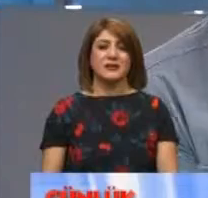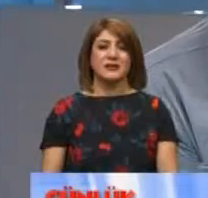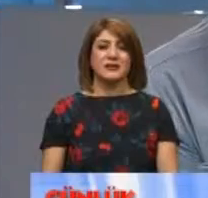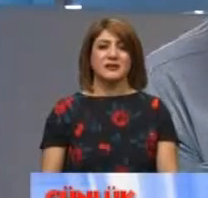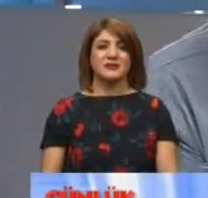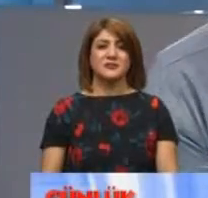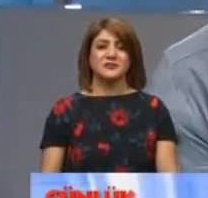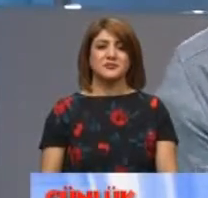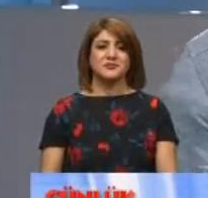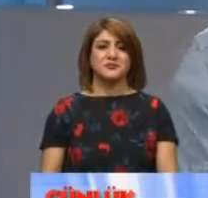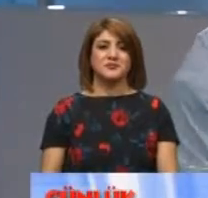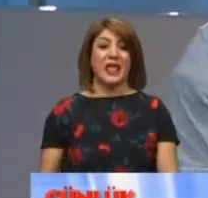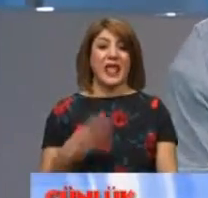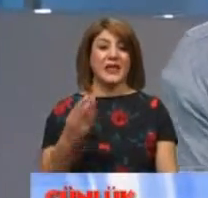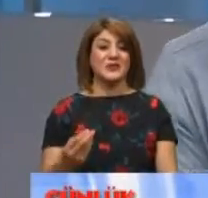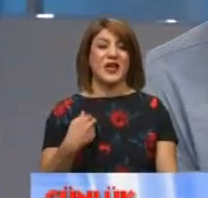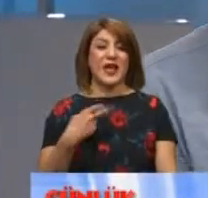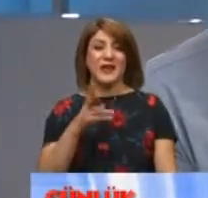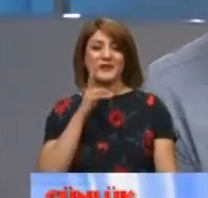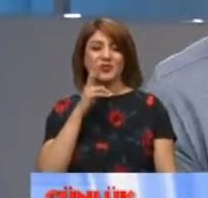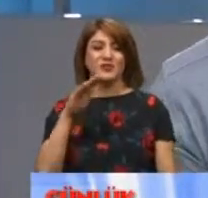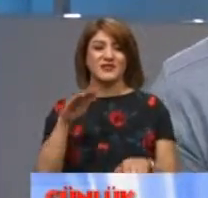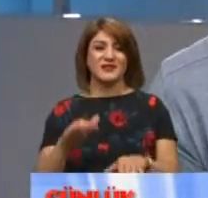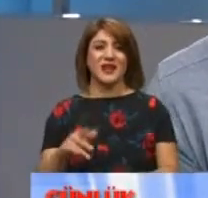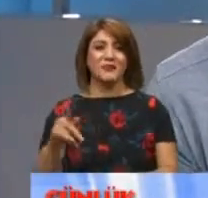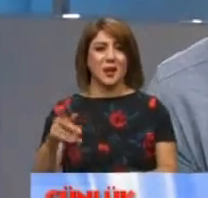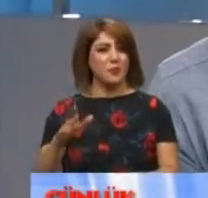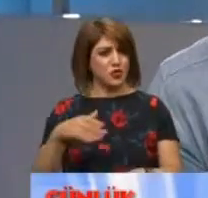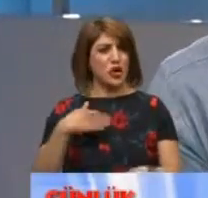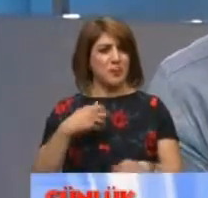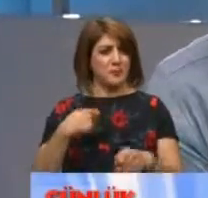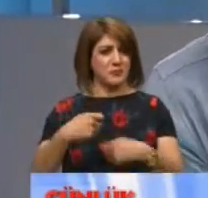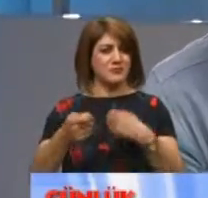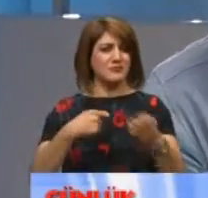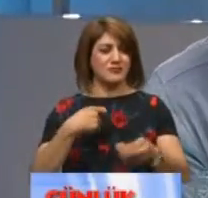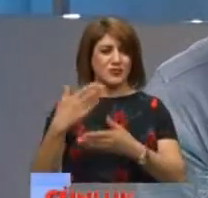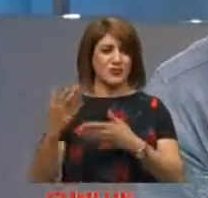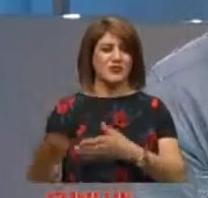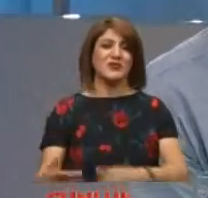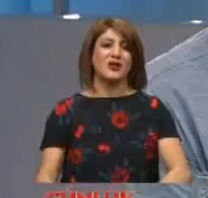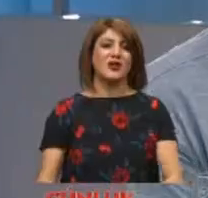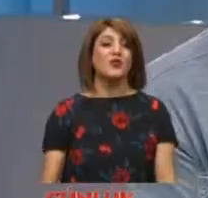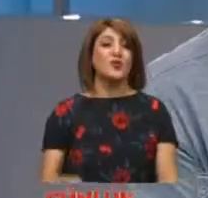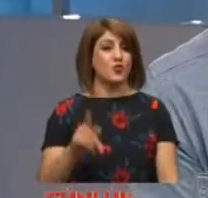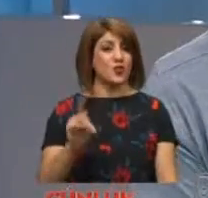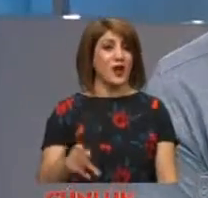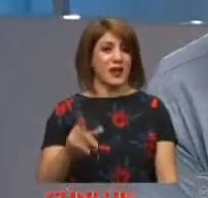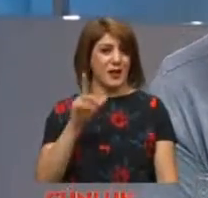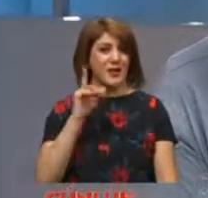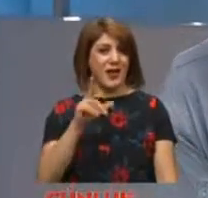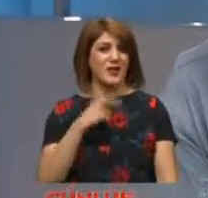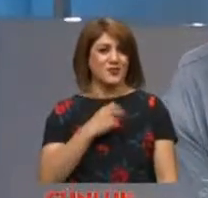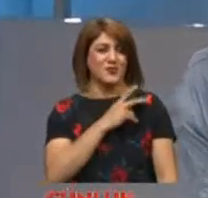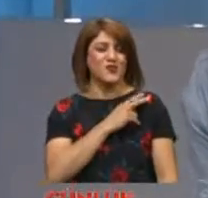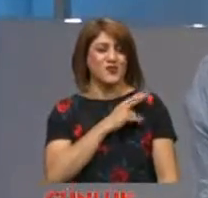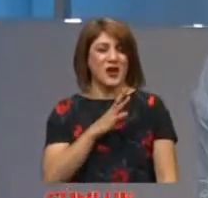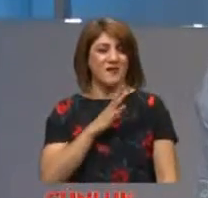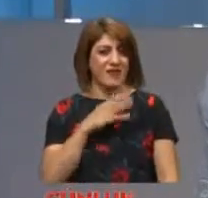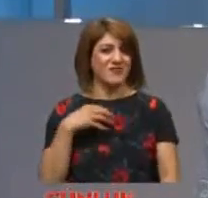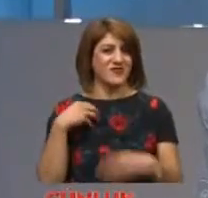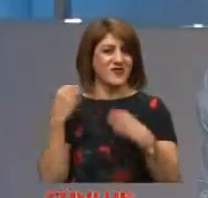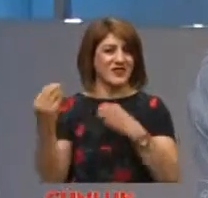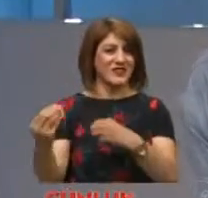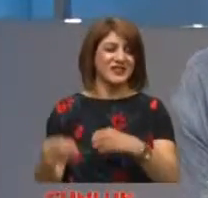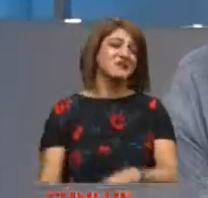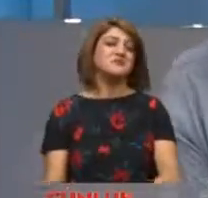bakayım, evet. Yani güzel en sonunda kalmış şey. Gene bir pazarlama şeyi. Tamam. Buna da ihtiyacın olursa bunun da numarası var bende.